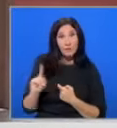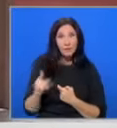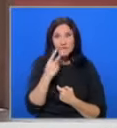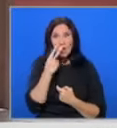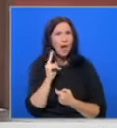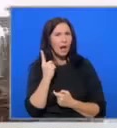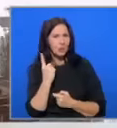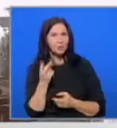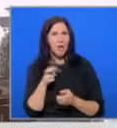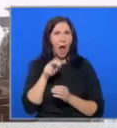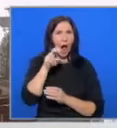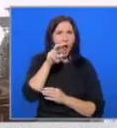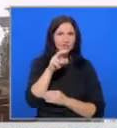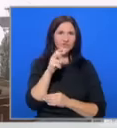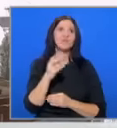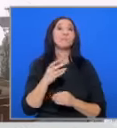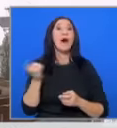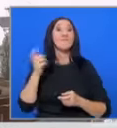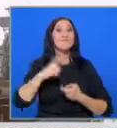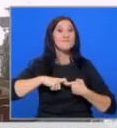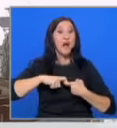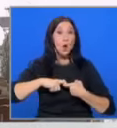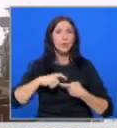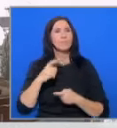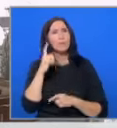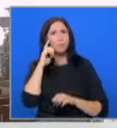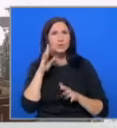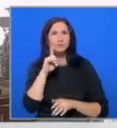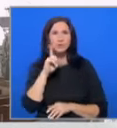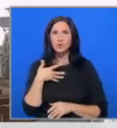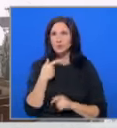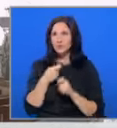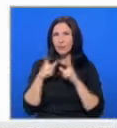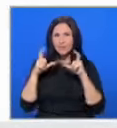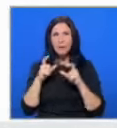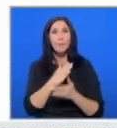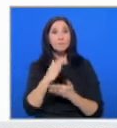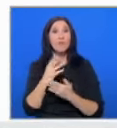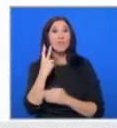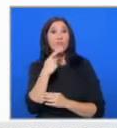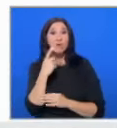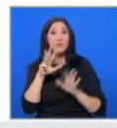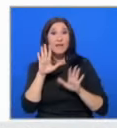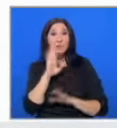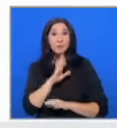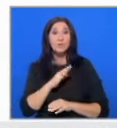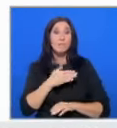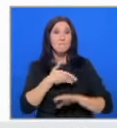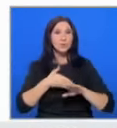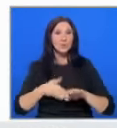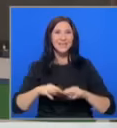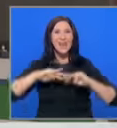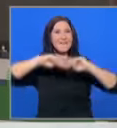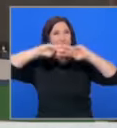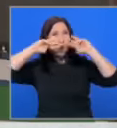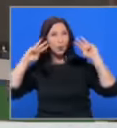вагона. Предполага се, че момчето е искало да си направи селфи. През последните 2 години 9 души са пострадали от волтова дъга в района на